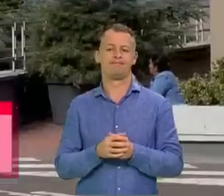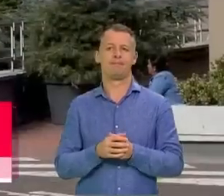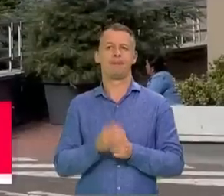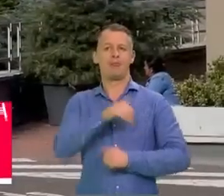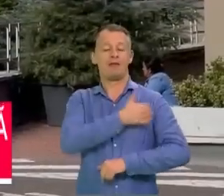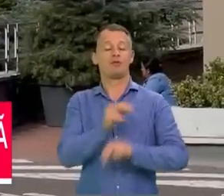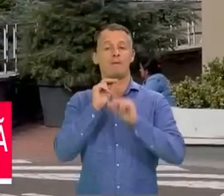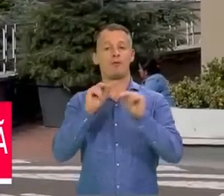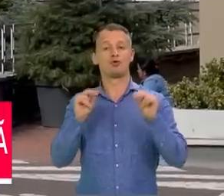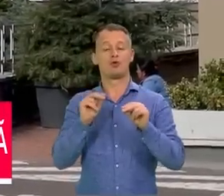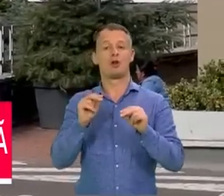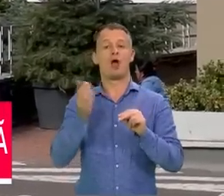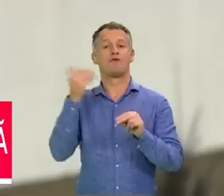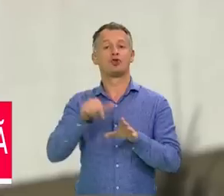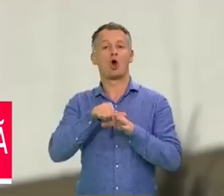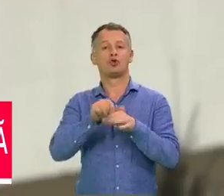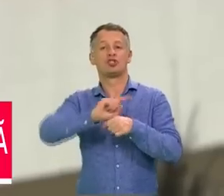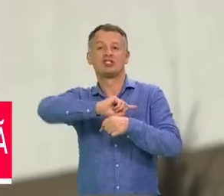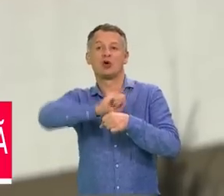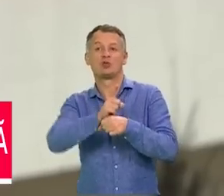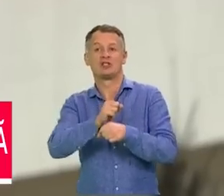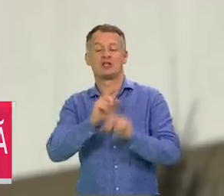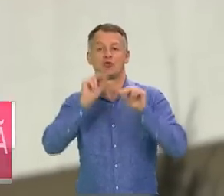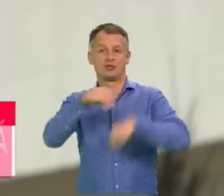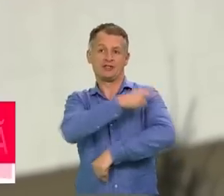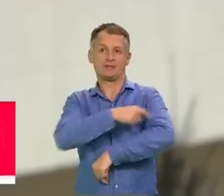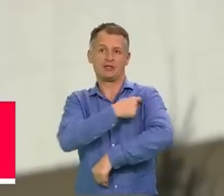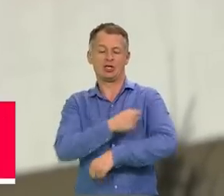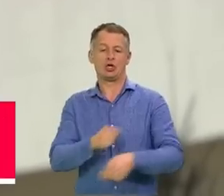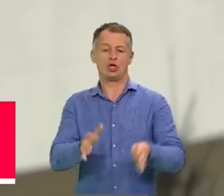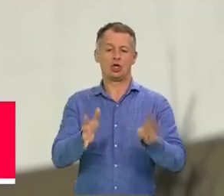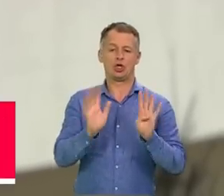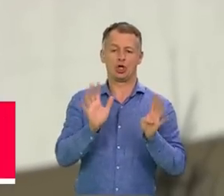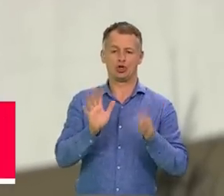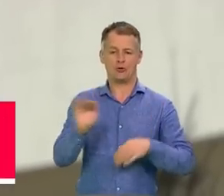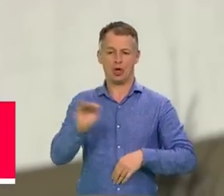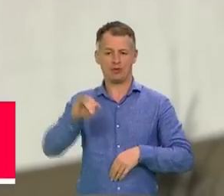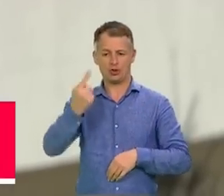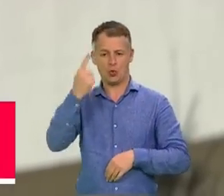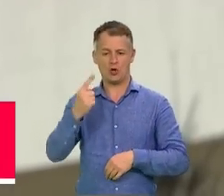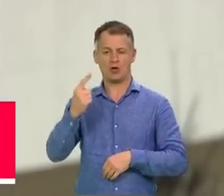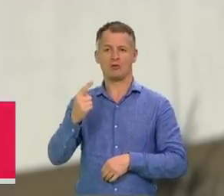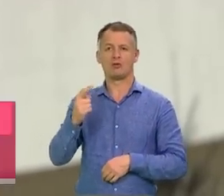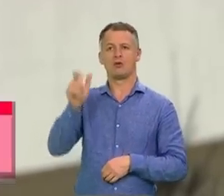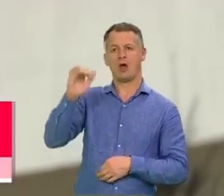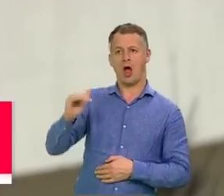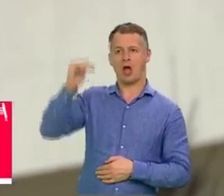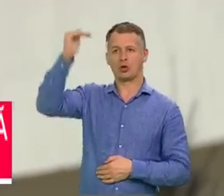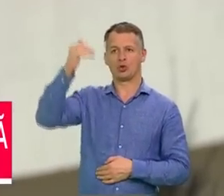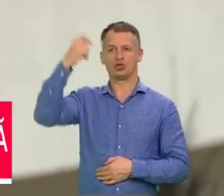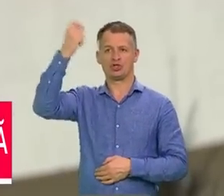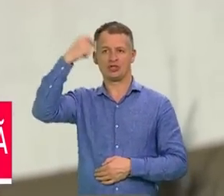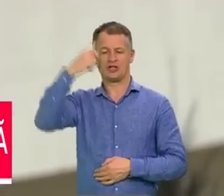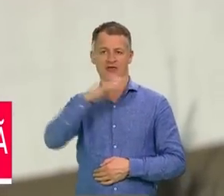și profesoarele au fost duși de urgență la spital. Au ajuns 19 copii și un adult, cetățenie franceză,